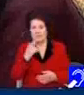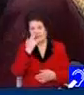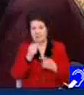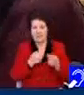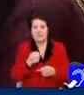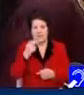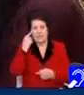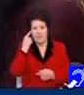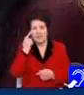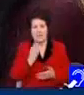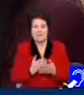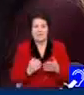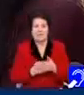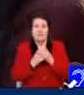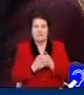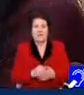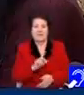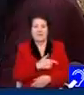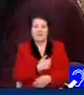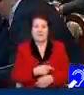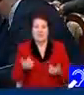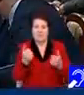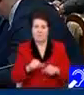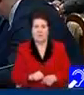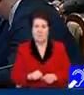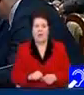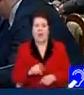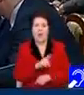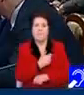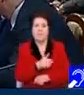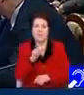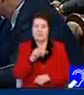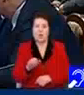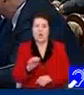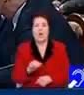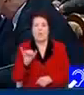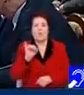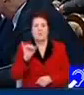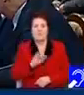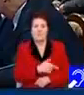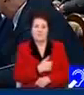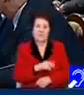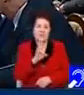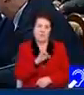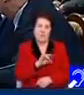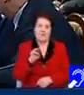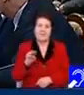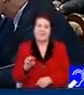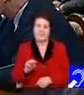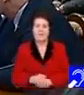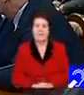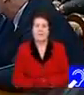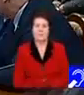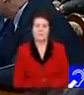chineză este și baza clinică de instruire și formare a medicilor rezidenți de la Universitatea de Medicină Nicolae Testemițanu.